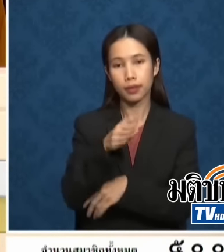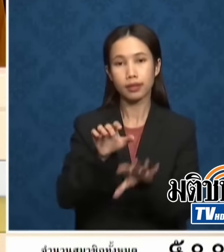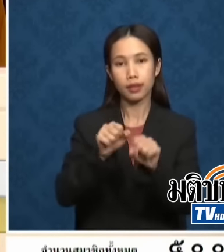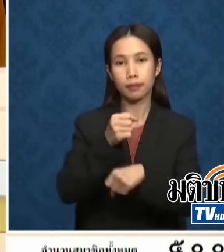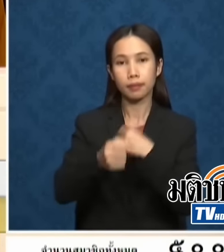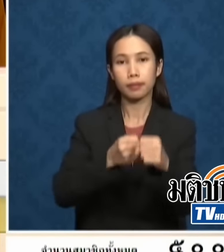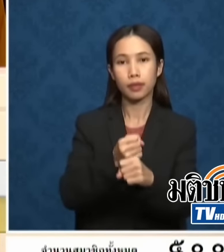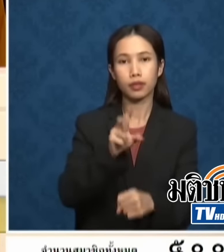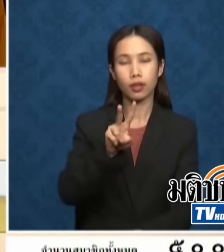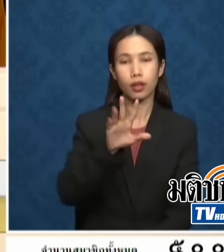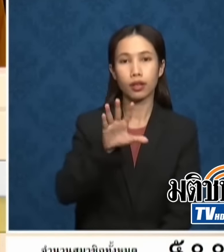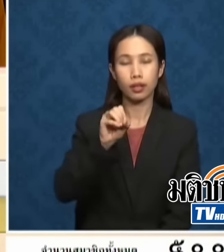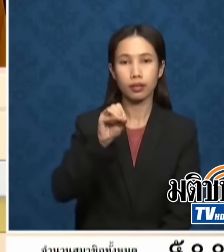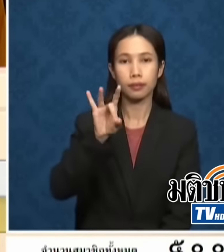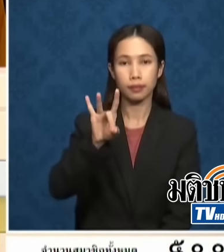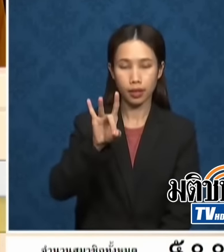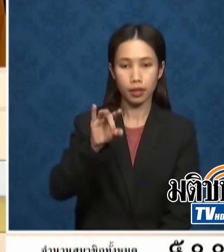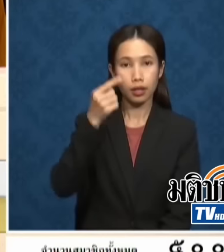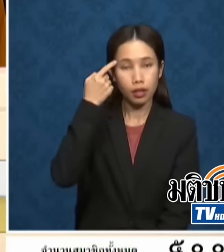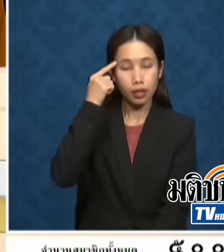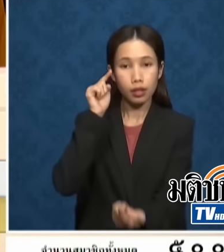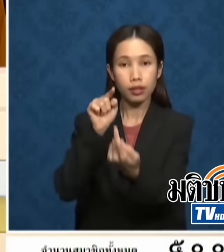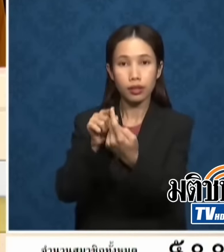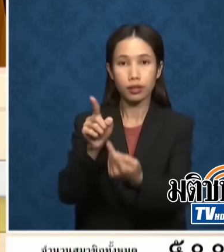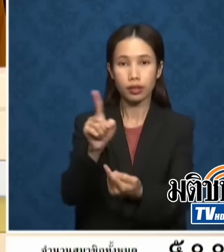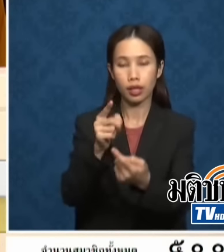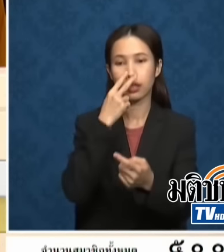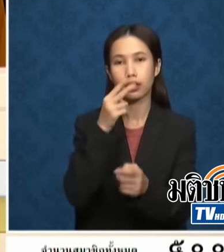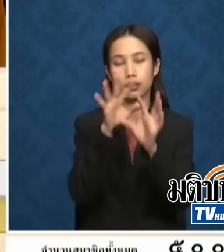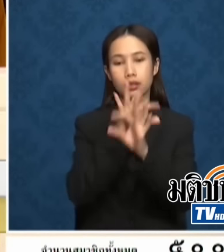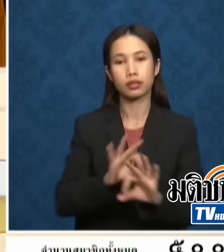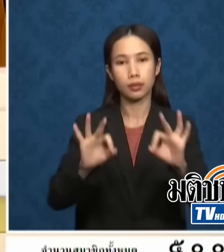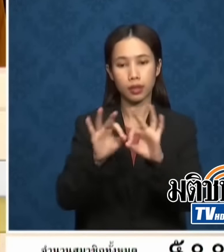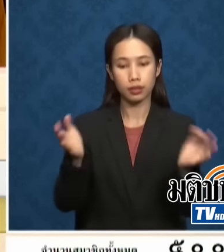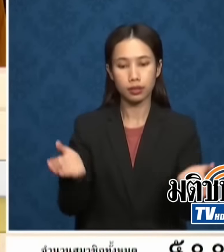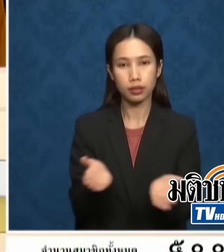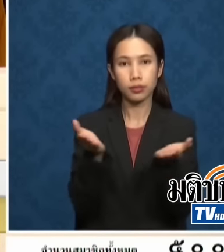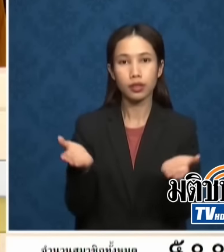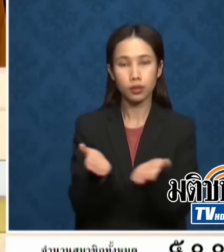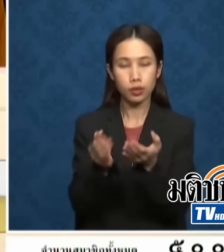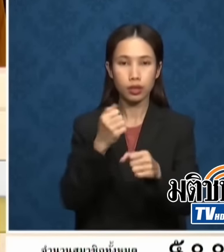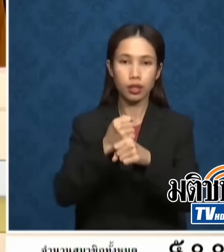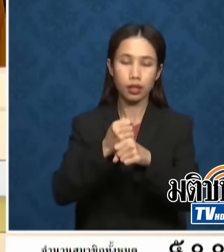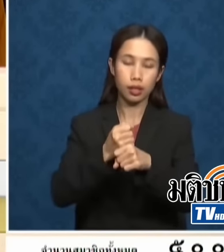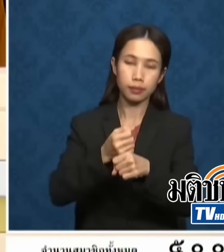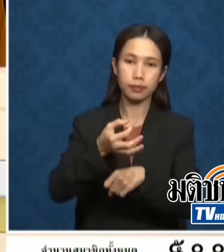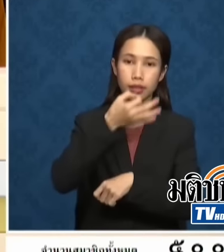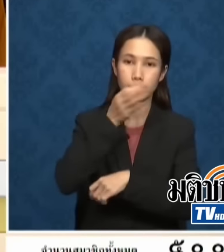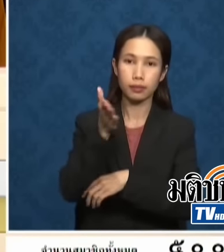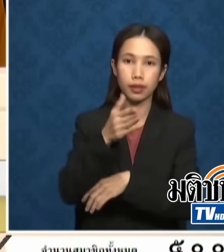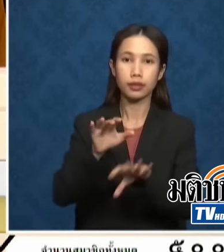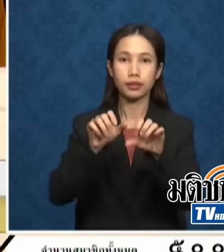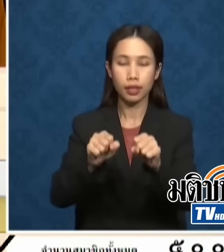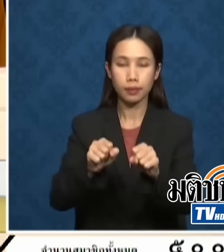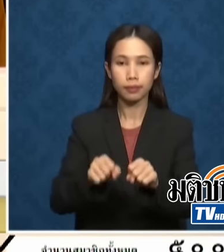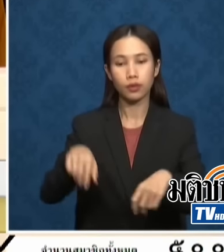2558โดยมุ่งหมายให้ความสำคัญกับการส่งเสริมและการสนับสนุนกิจการการประมง